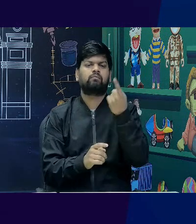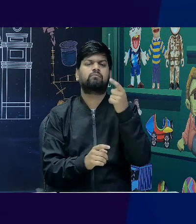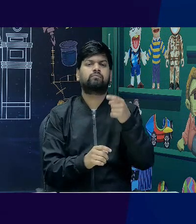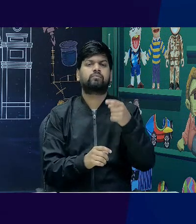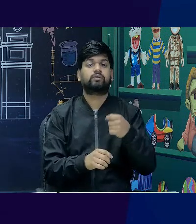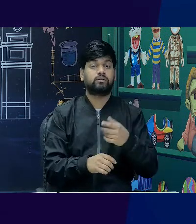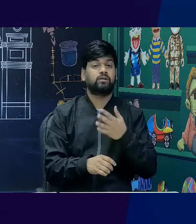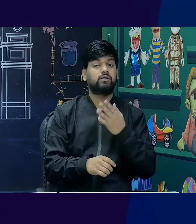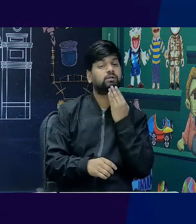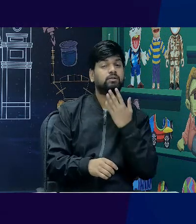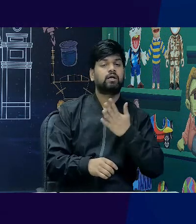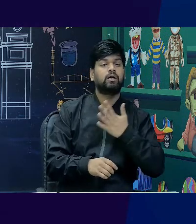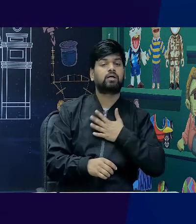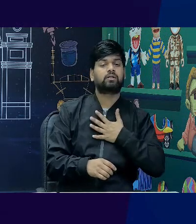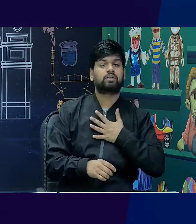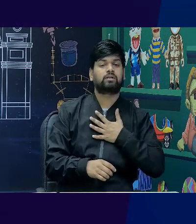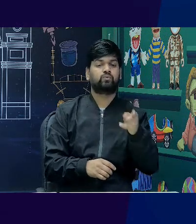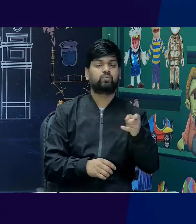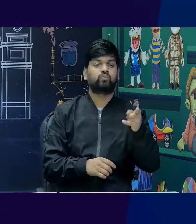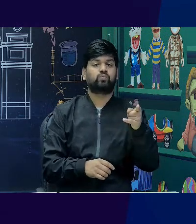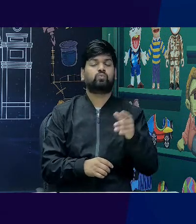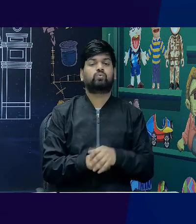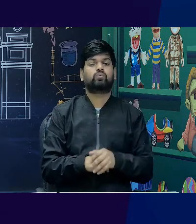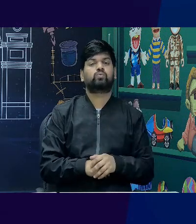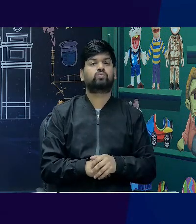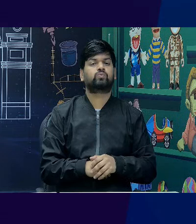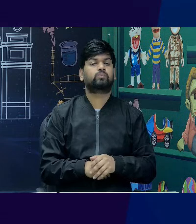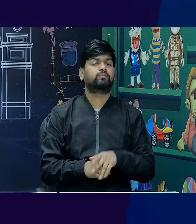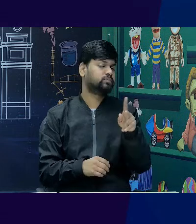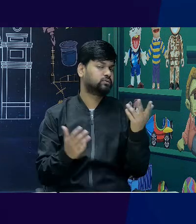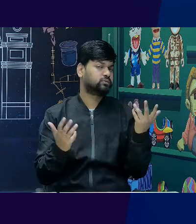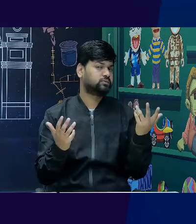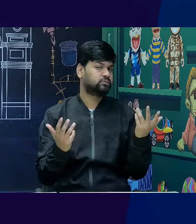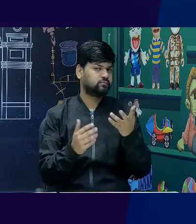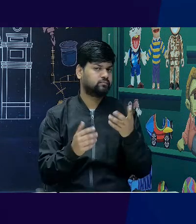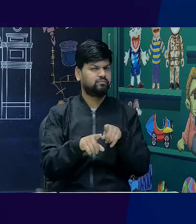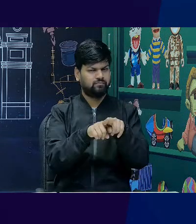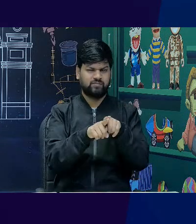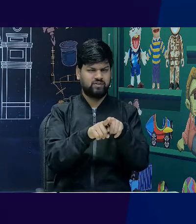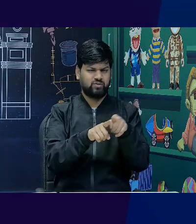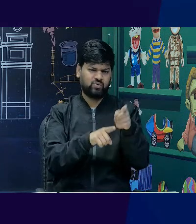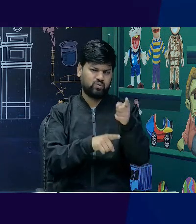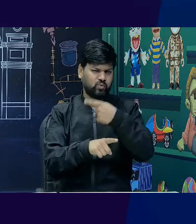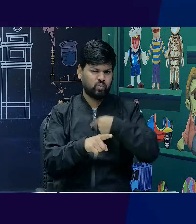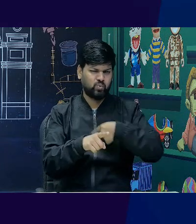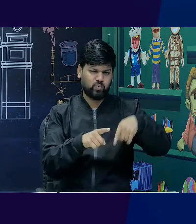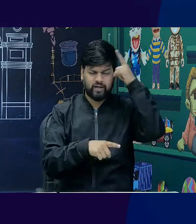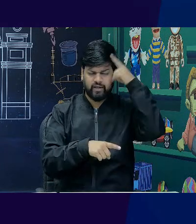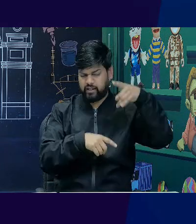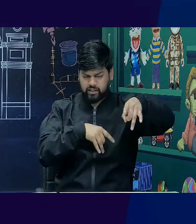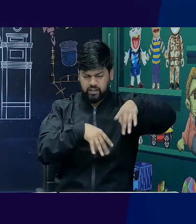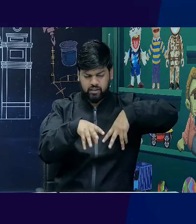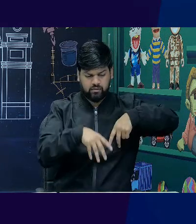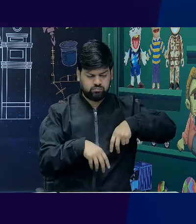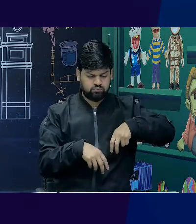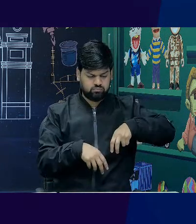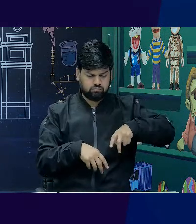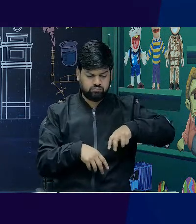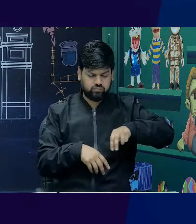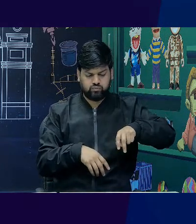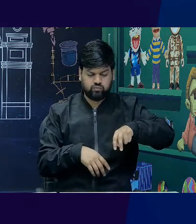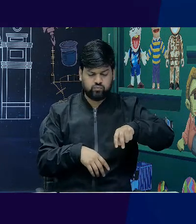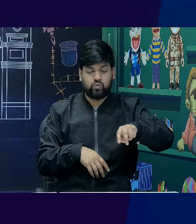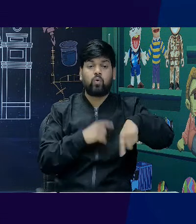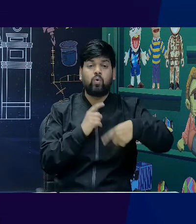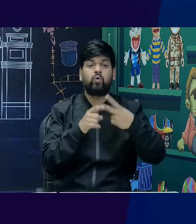नॉन एक्सक्लूडेबल है. दैट मीन्स आपके जैसे आप रोड पे ट्रैवल कर रहे हैं या आप कोई स्ट्रीट लाइट के